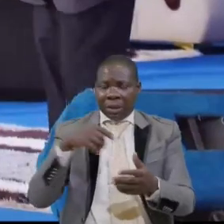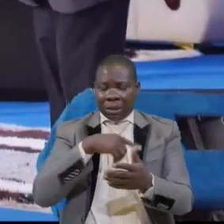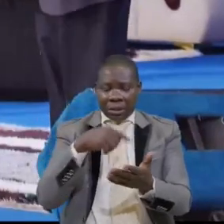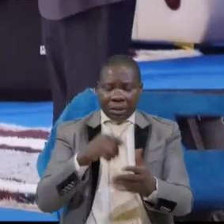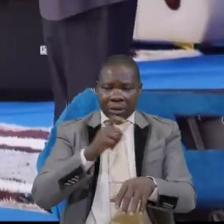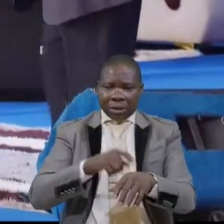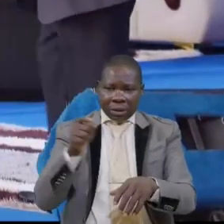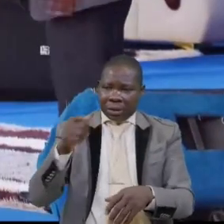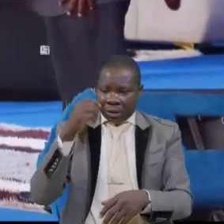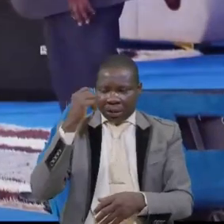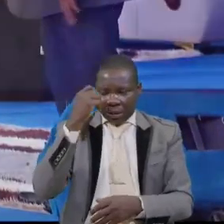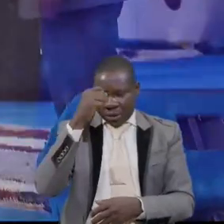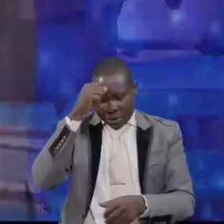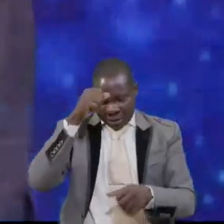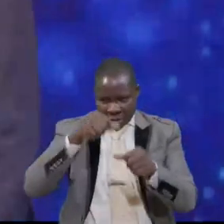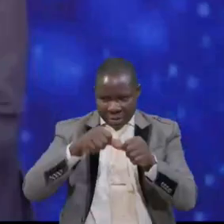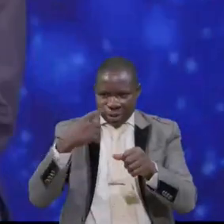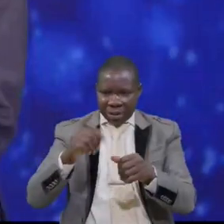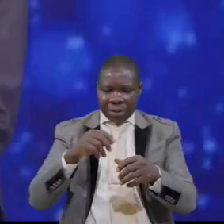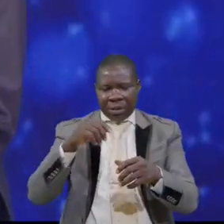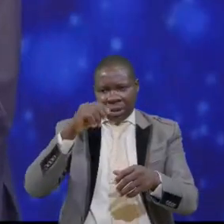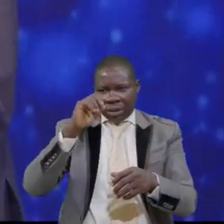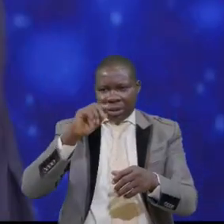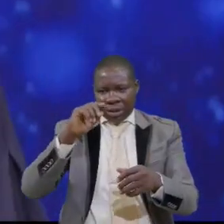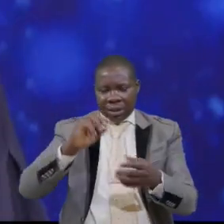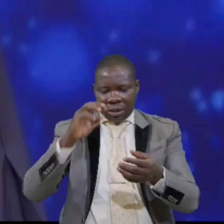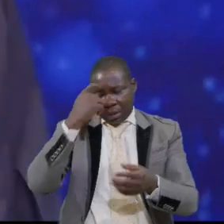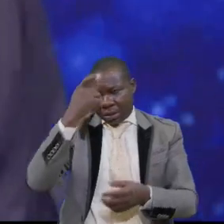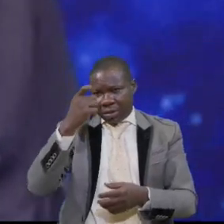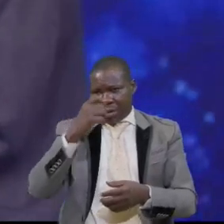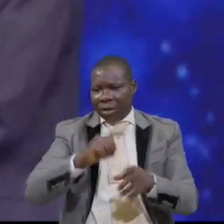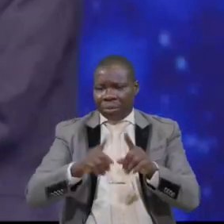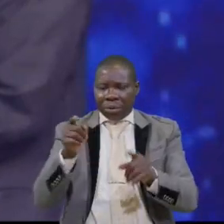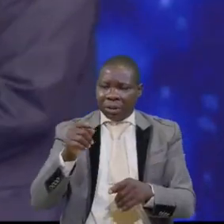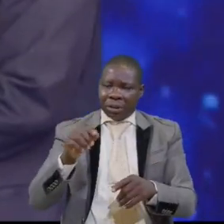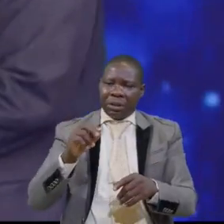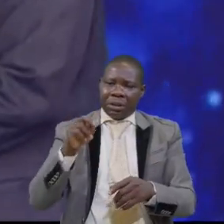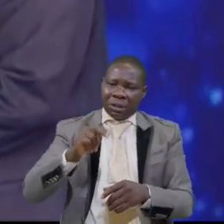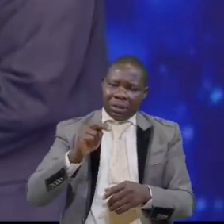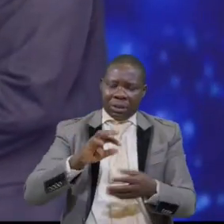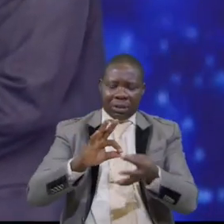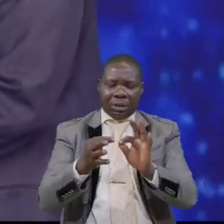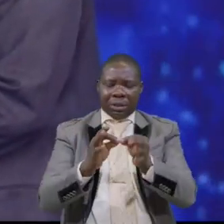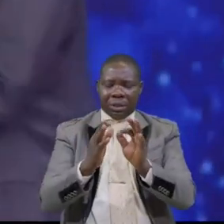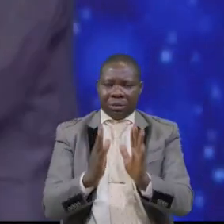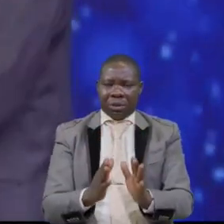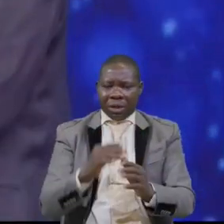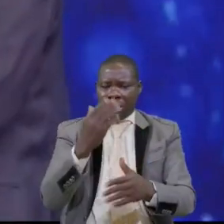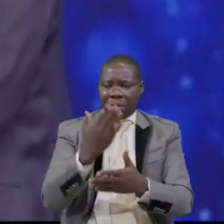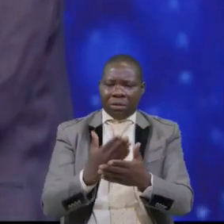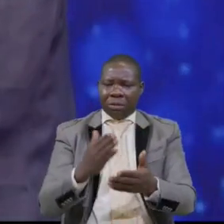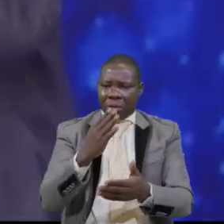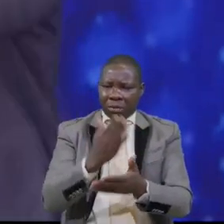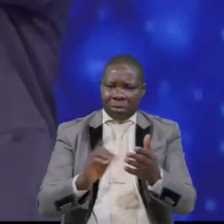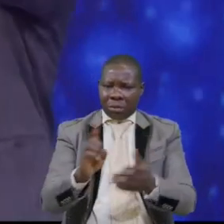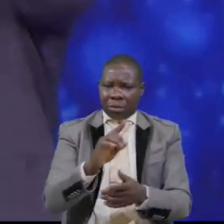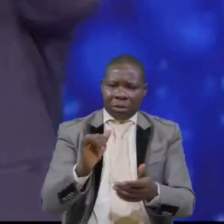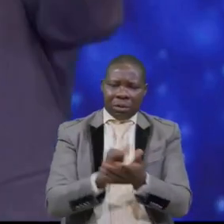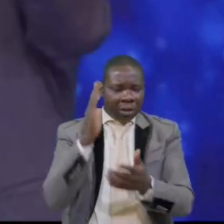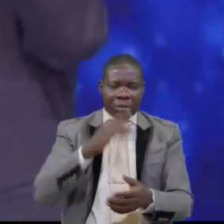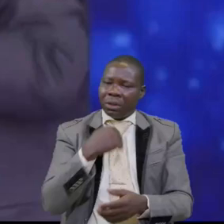rêve. Mais il avait besoin de l'interprétation. Il avait besoin de quelqu'un pour lui dire, cet arbre-là qui